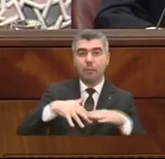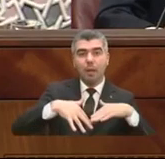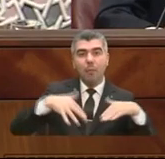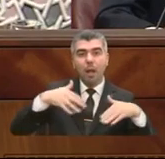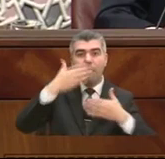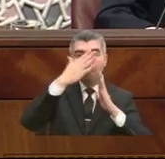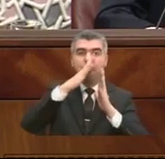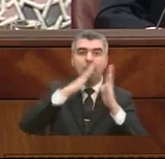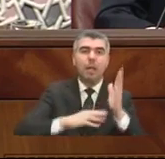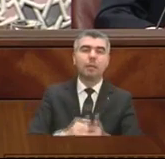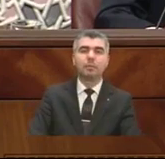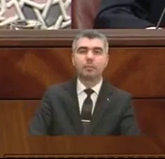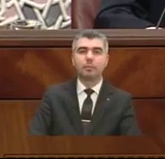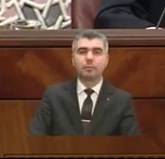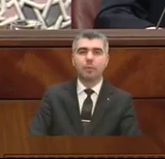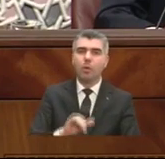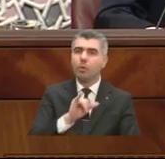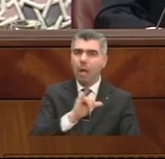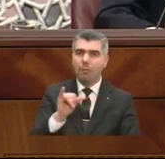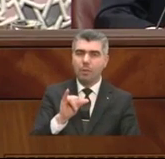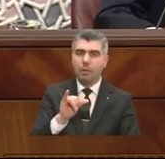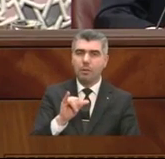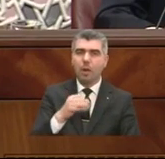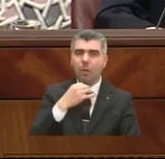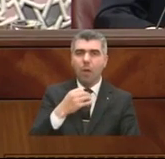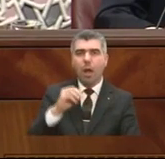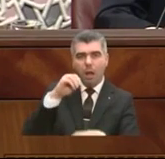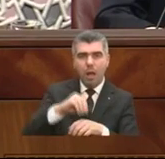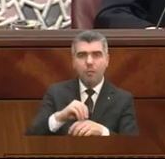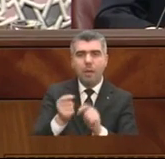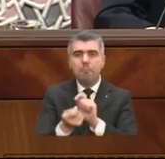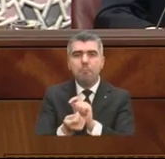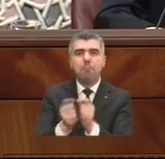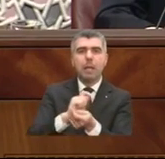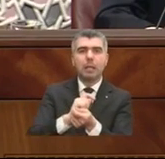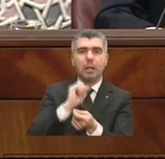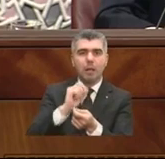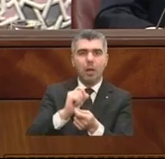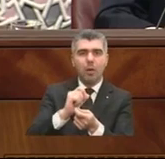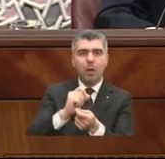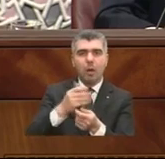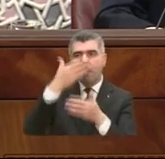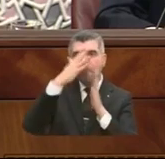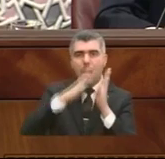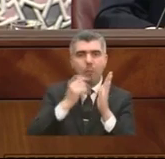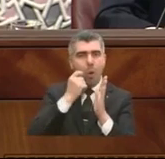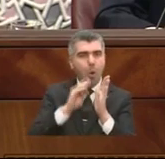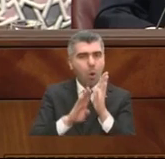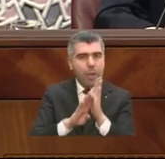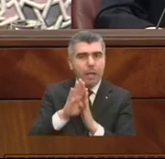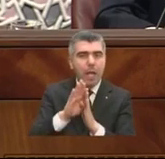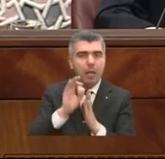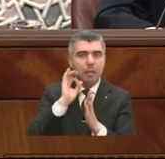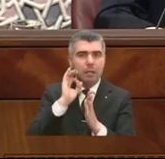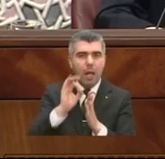المملكة المغربية ليس في حاجة إلى إعادة التأكيد على تمسك المملكة بحقوق الإنسان كما